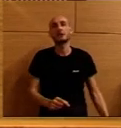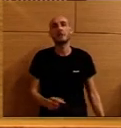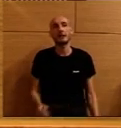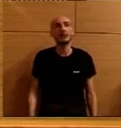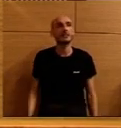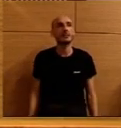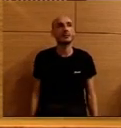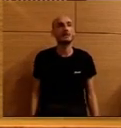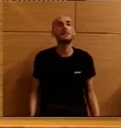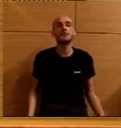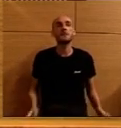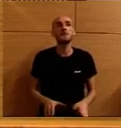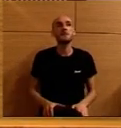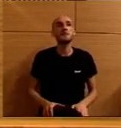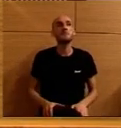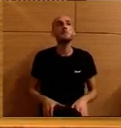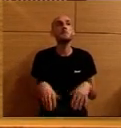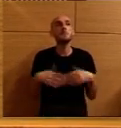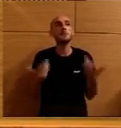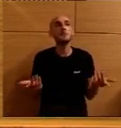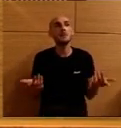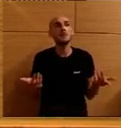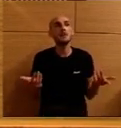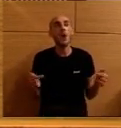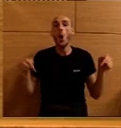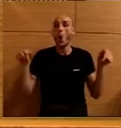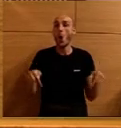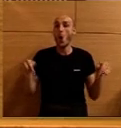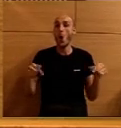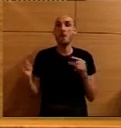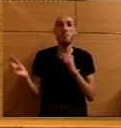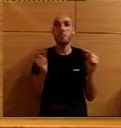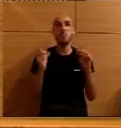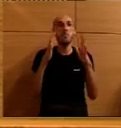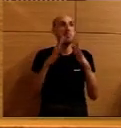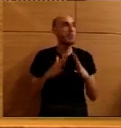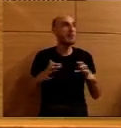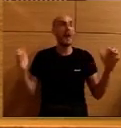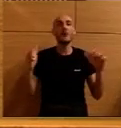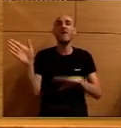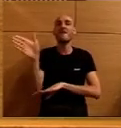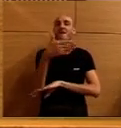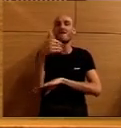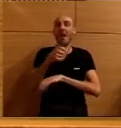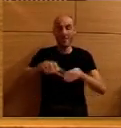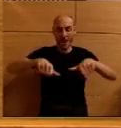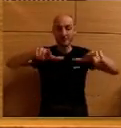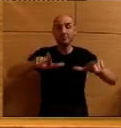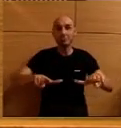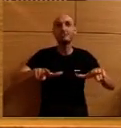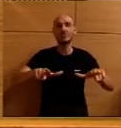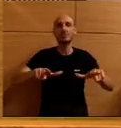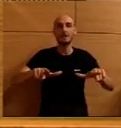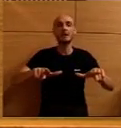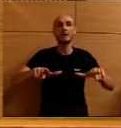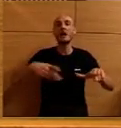Dir-vos que hem fet el ple avui amb la senyora de Blasco Ibáñez així. Li agraeix moltíssim a la companya diputada Glòria Tello